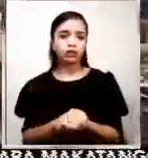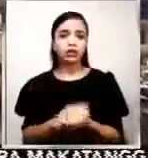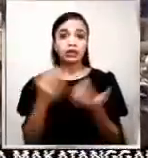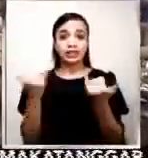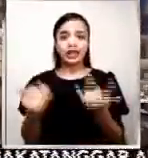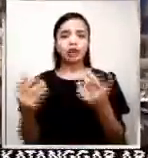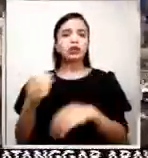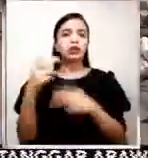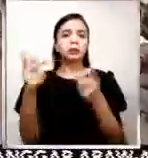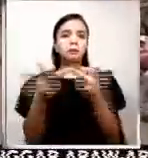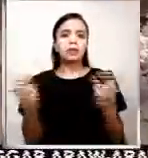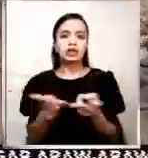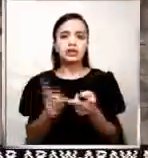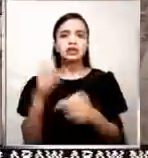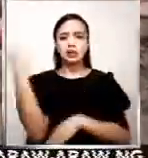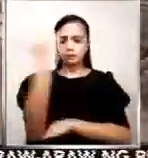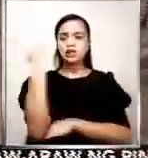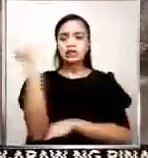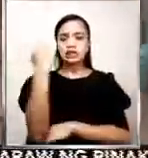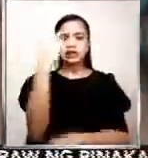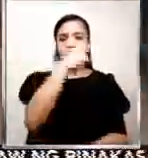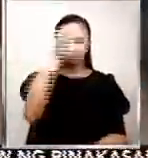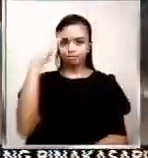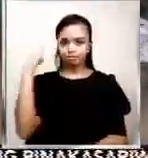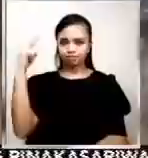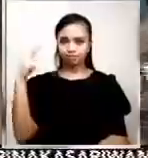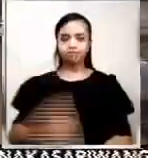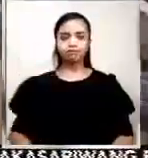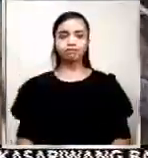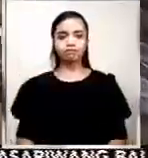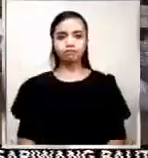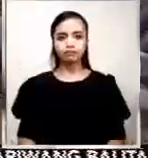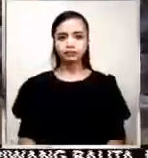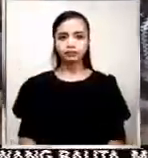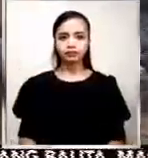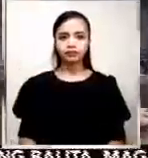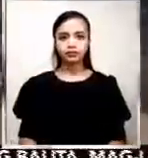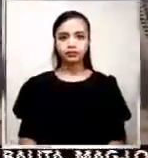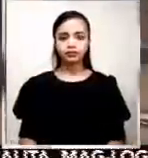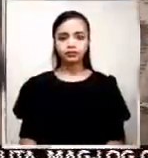Rodriguez Rizal. May Bermudez, Nakatuto, 24 Oras.